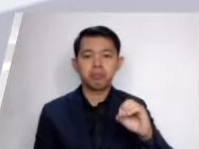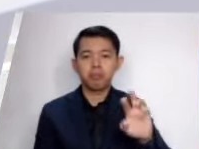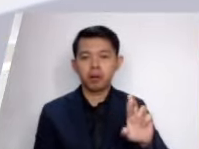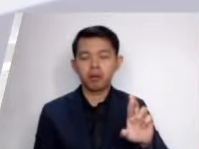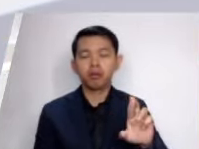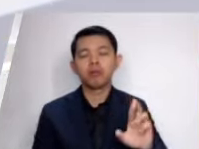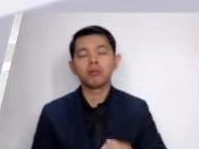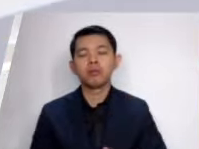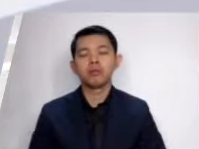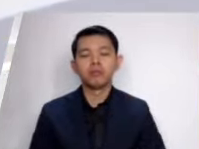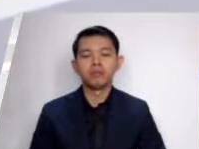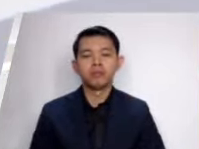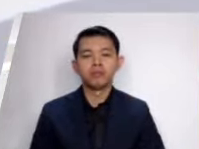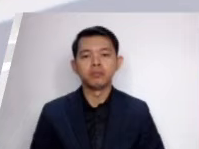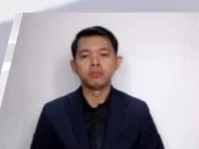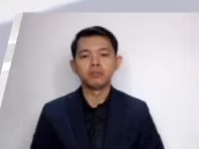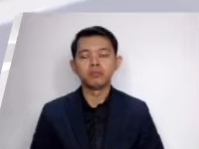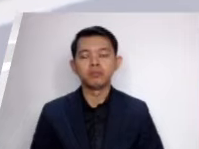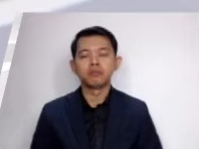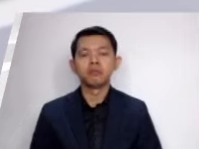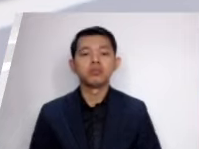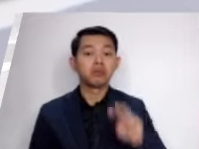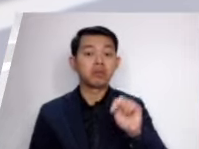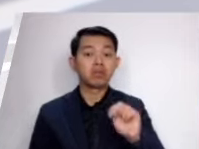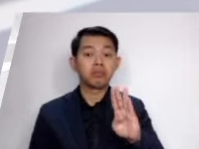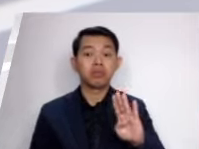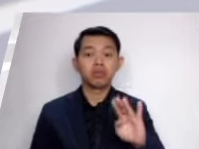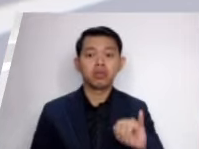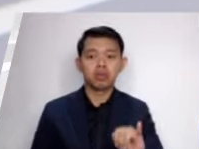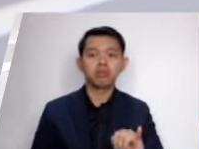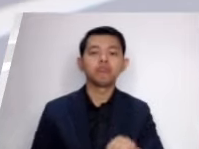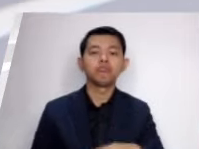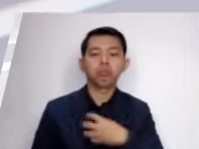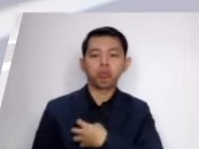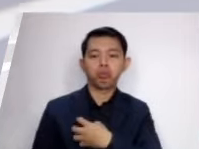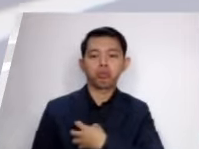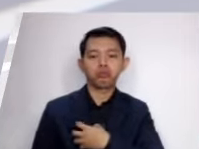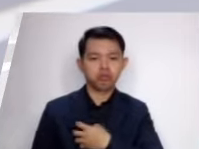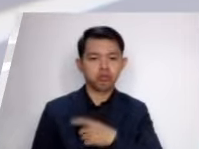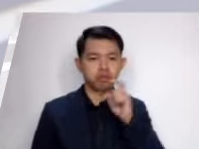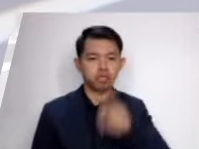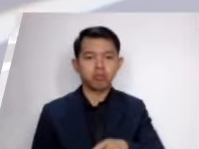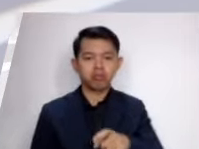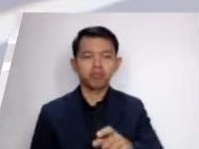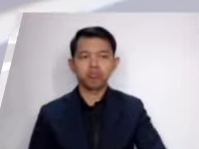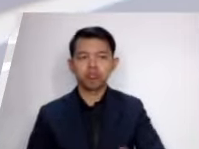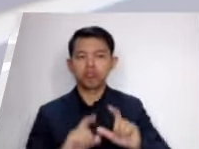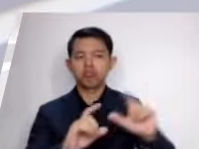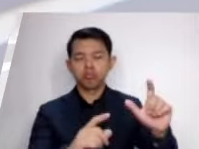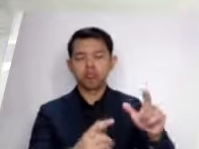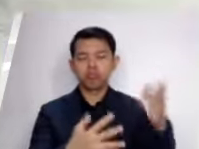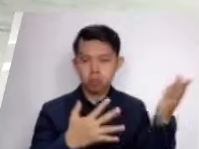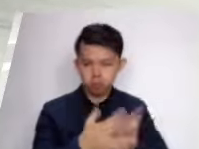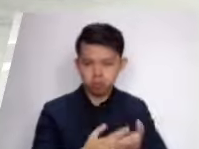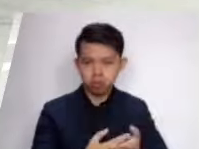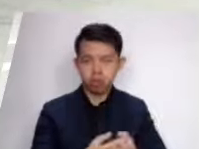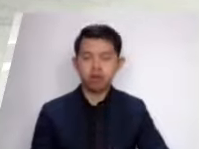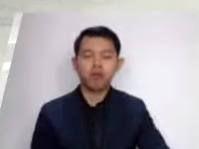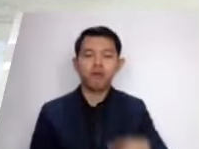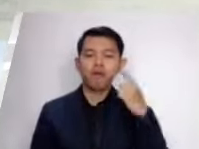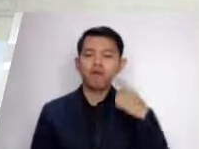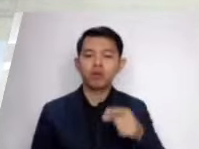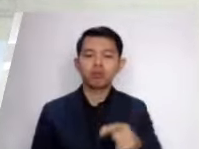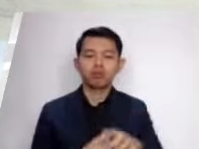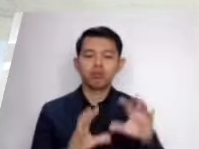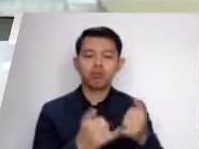at Bureau of Immigration na sampahan ang kaso at i-deport agad ang mga banyagang mapapatunayang lumabag sa immigration law. Nagpapatulong